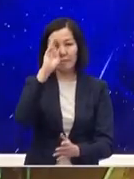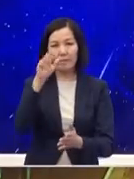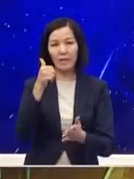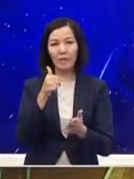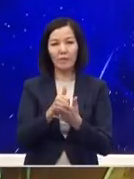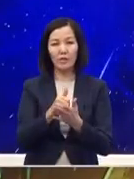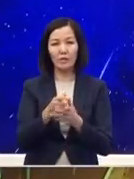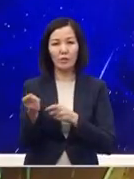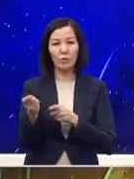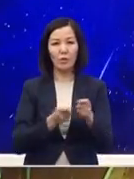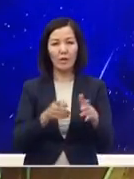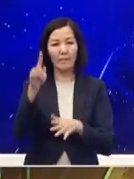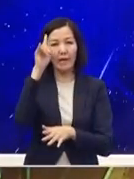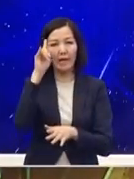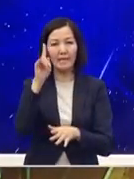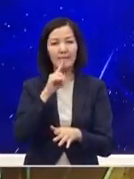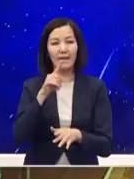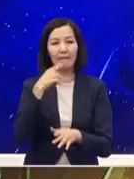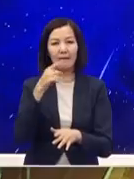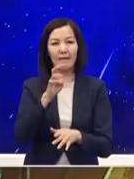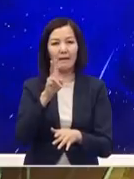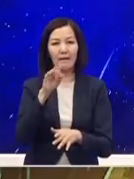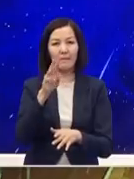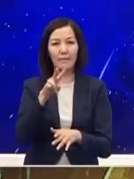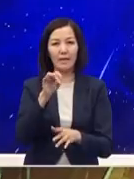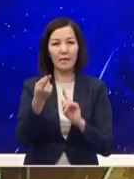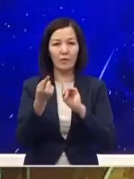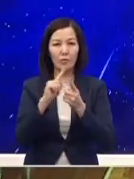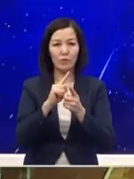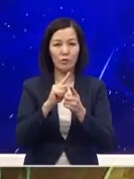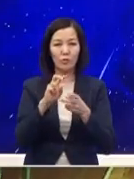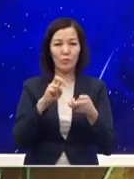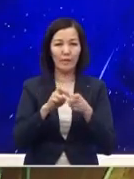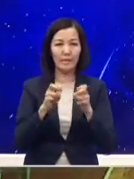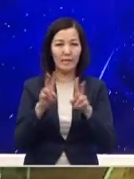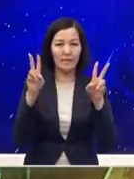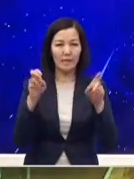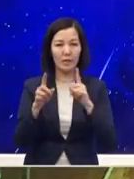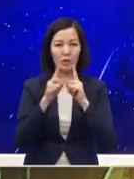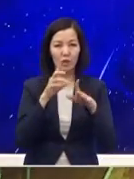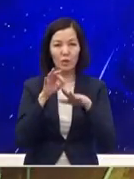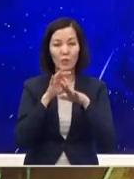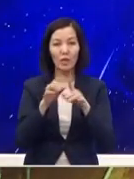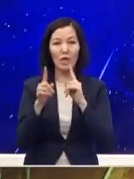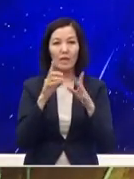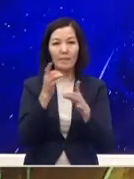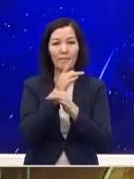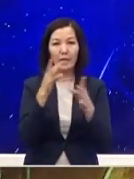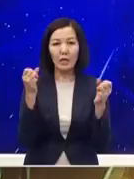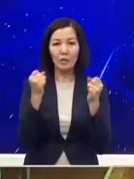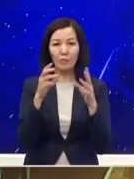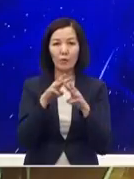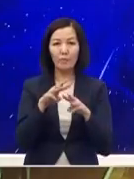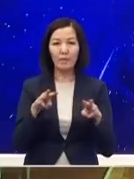Мемлекет басшысының төрағалығымен қазақ тілі әліпбиін латын графикасына көшіру мәселесі бойынша кеңес өтті. Жиынға мәдениет және